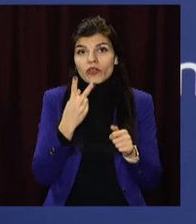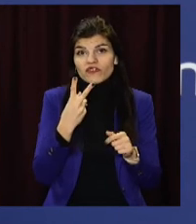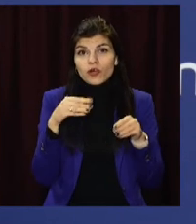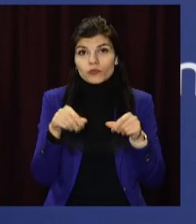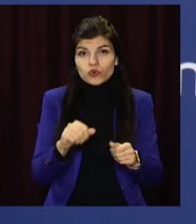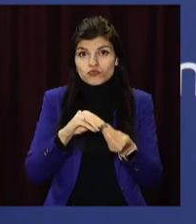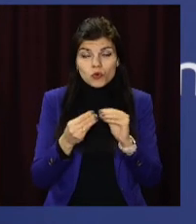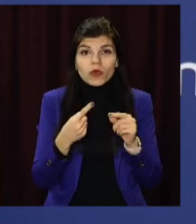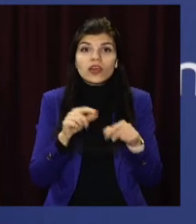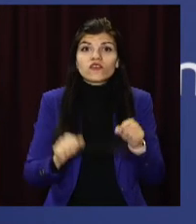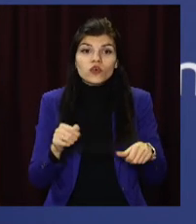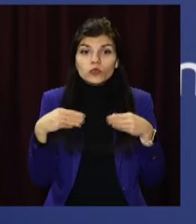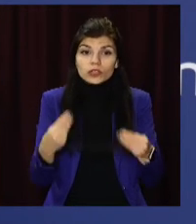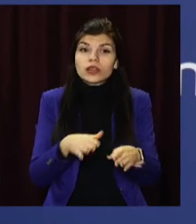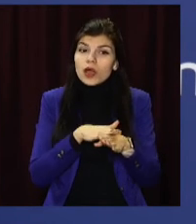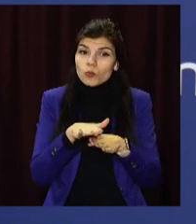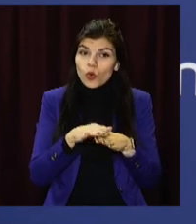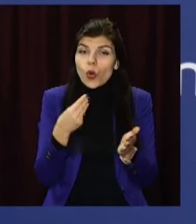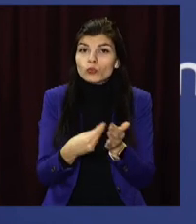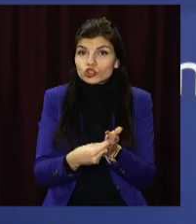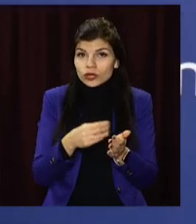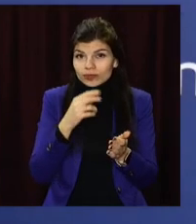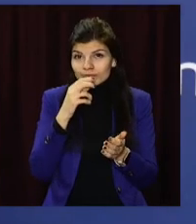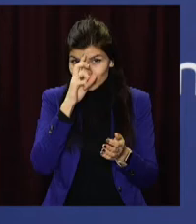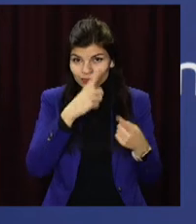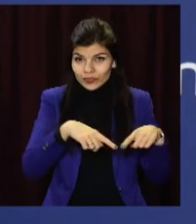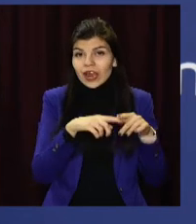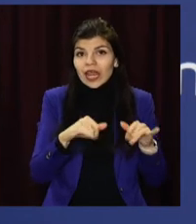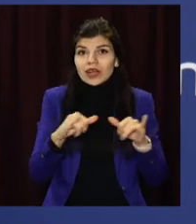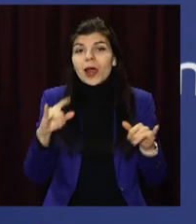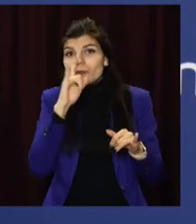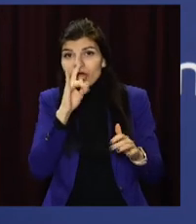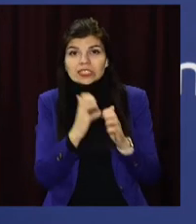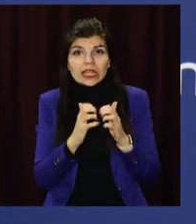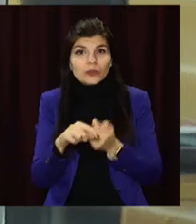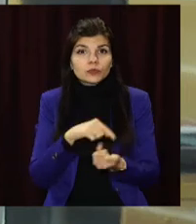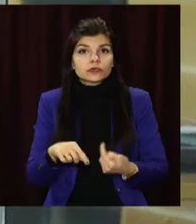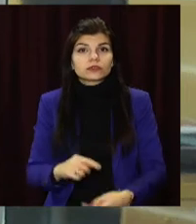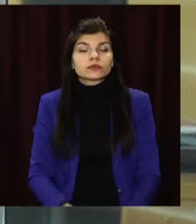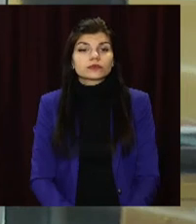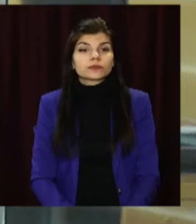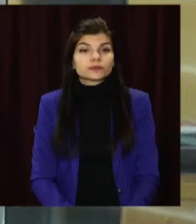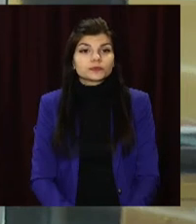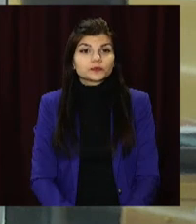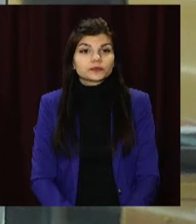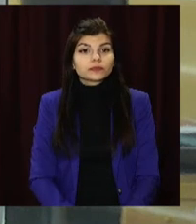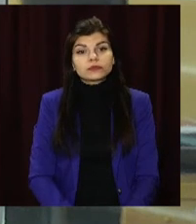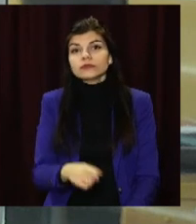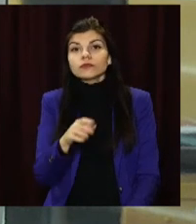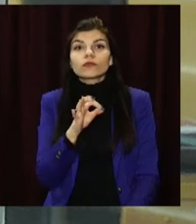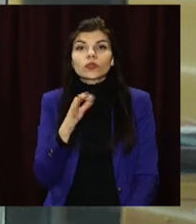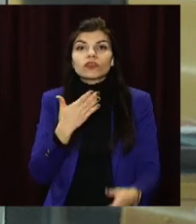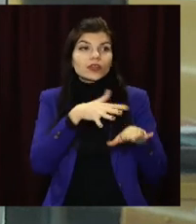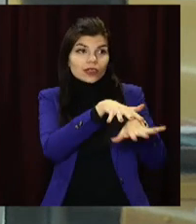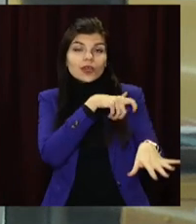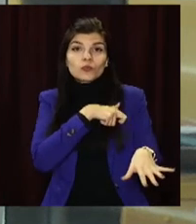надає можливість наповнювати бюджет міста і розвиває малий середній бізнес. Детальніше про сесію